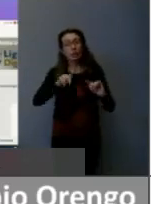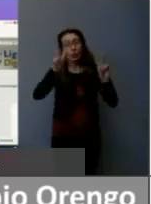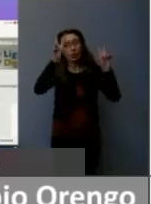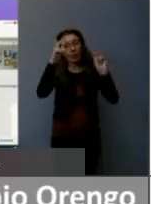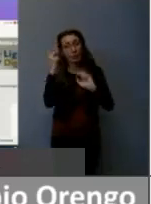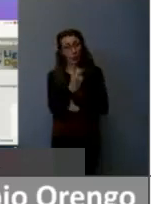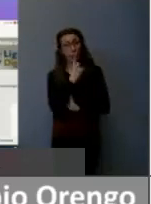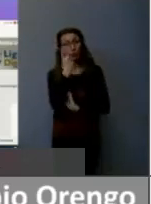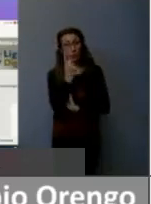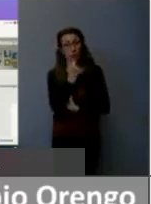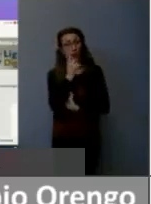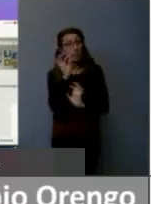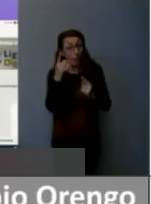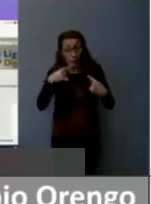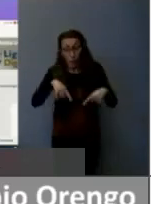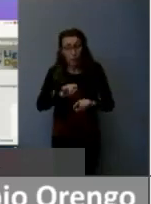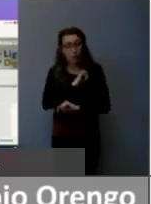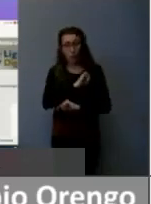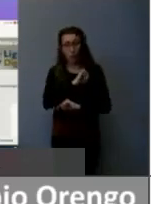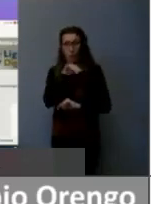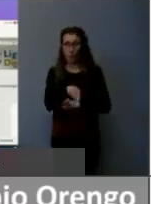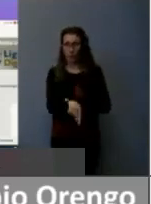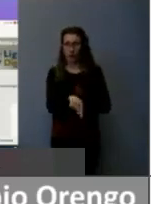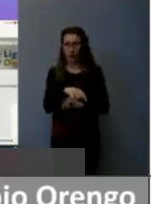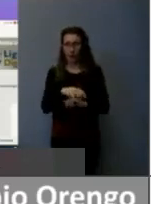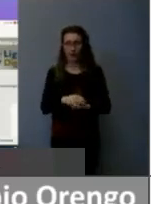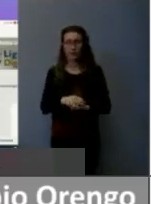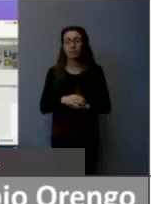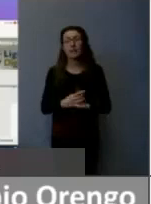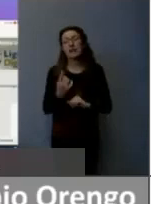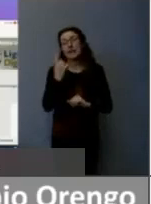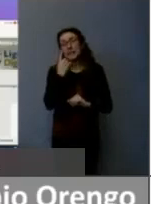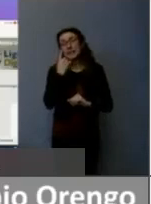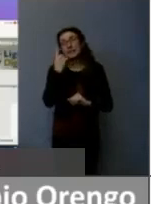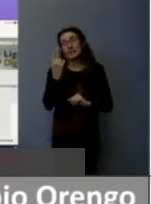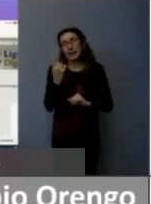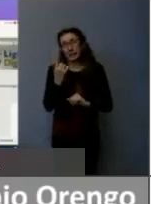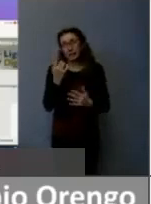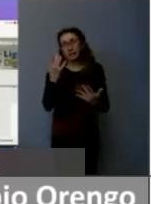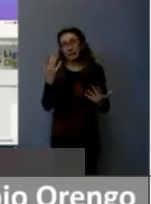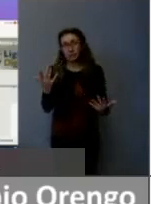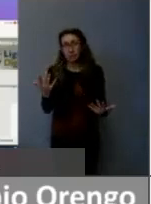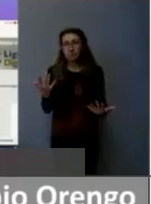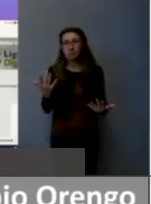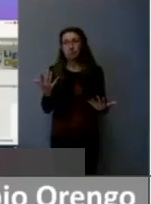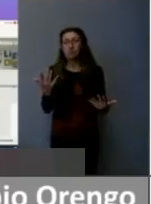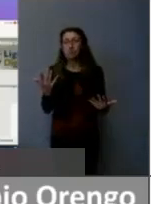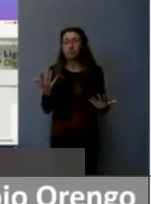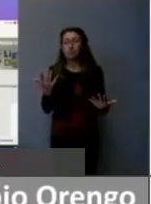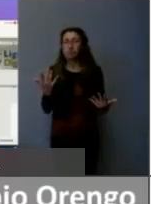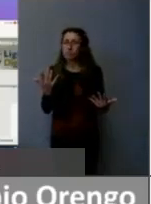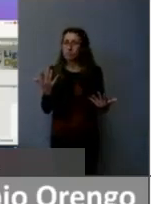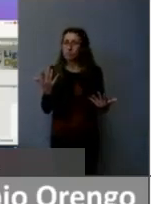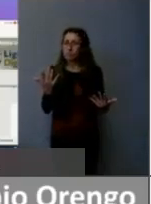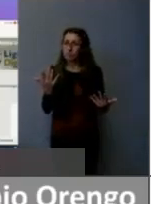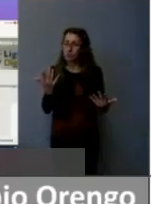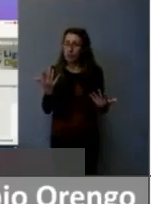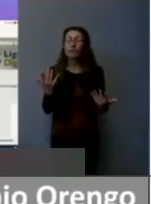Consiglio Comunale. Se poi rispetto a questa seduta